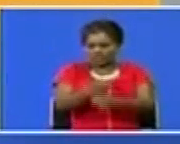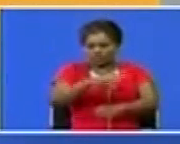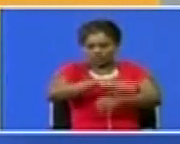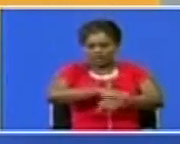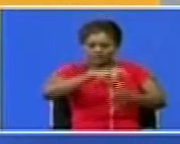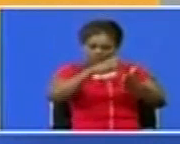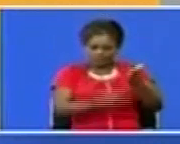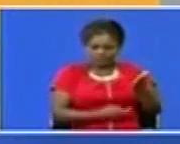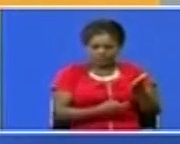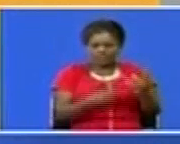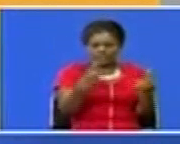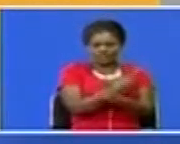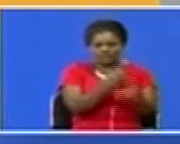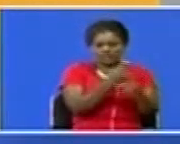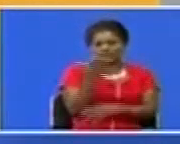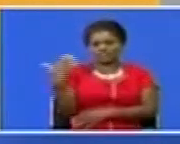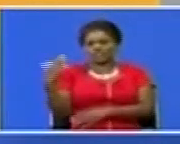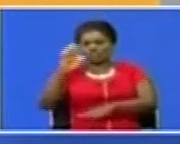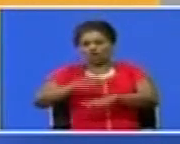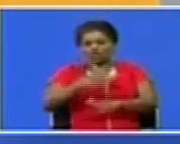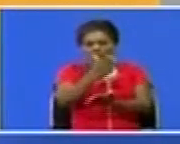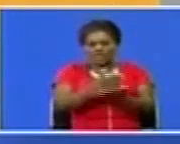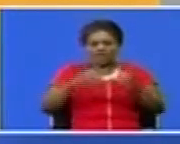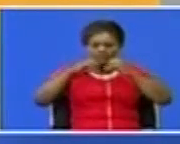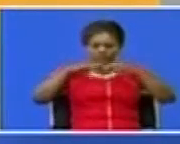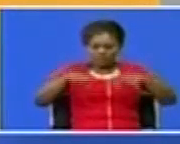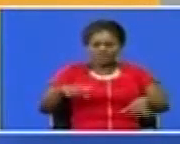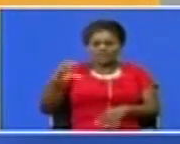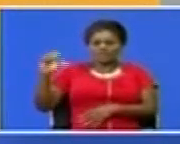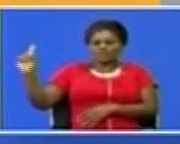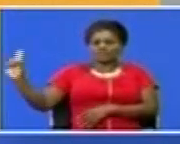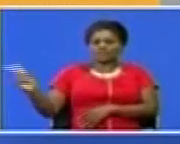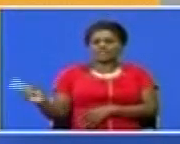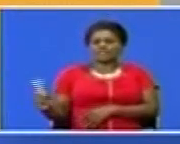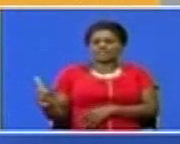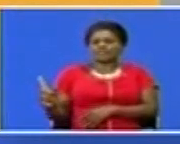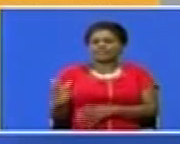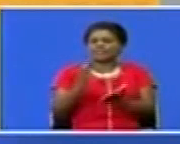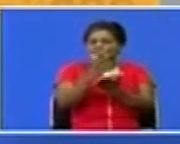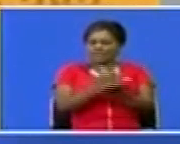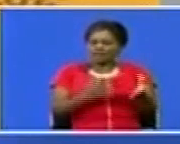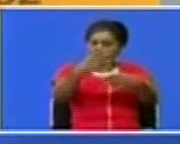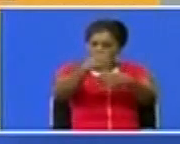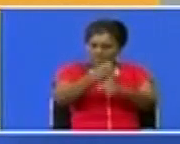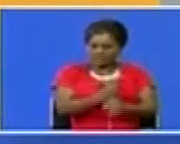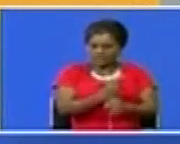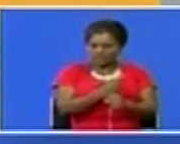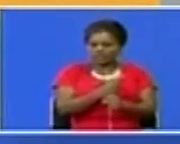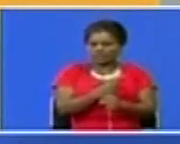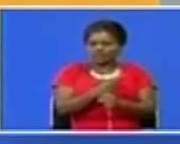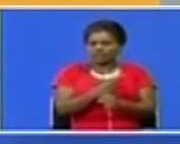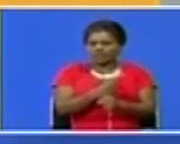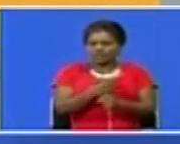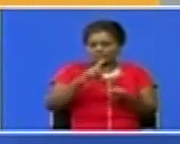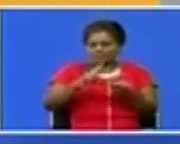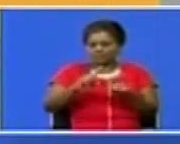kandarasi ya kuleta bidhaa tofauti kwa niaba ya Wizara ya Ugatuzi na Mipango ya Taifa. Miongoni mwa kampuni hizo ni kampuni ya Transit Media